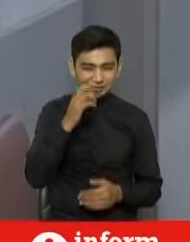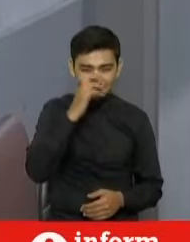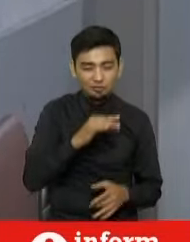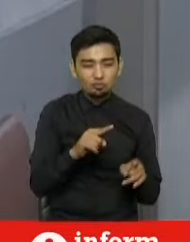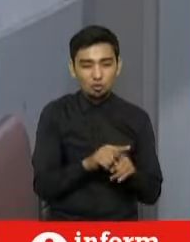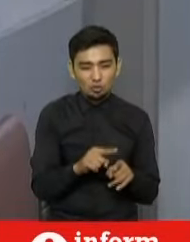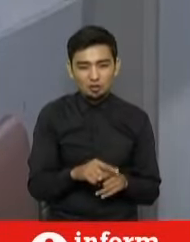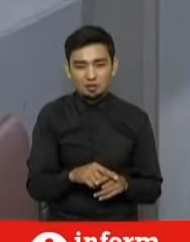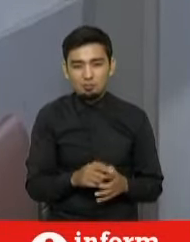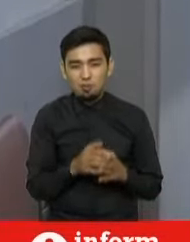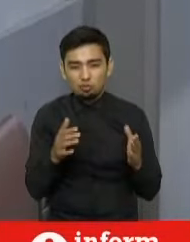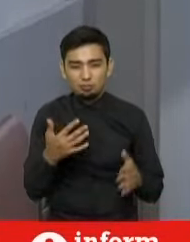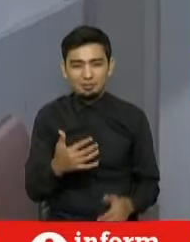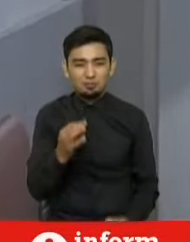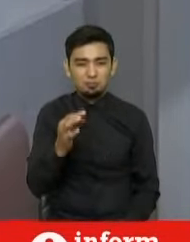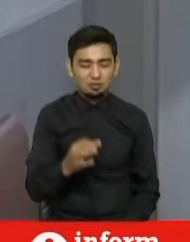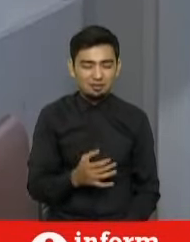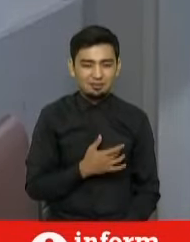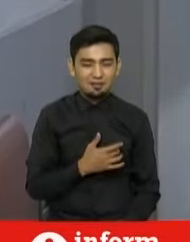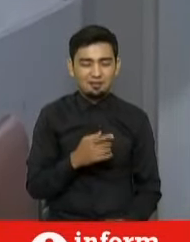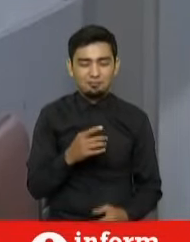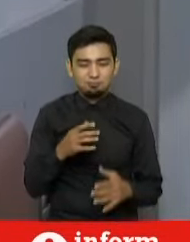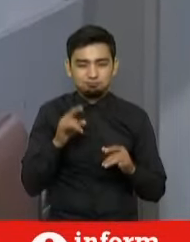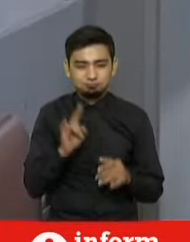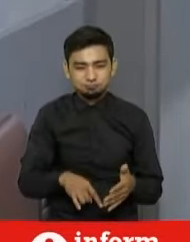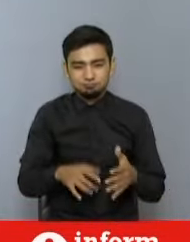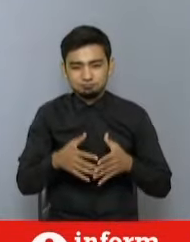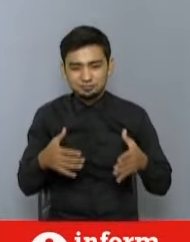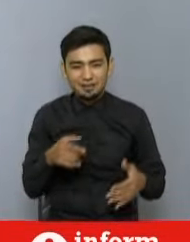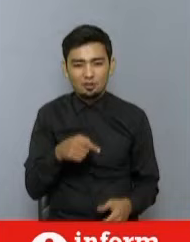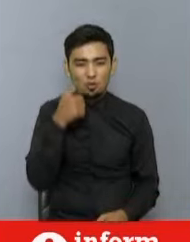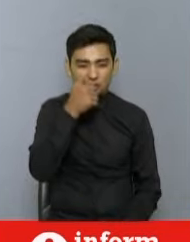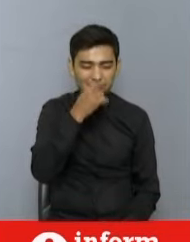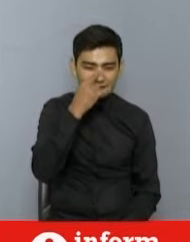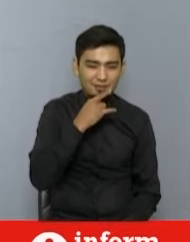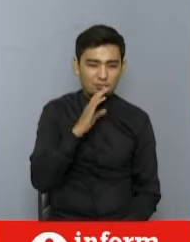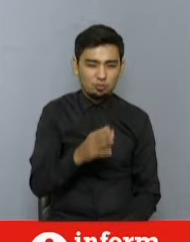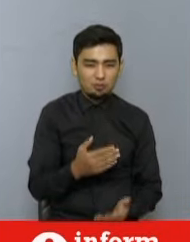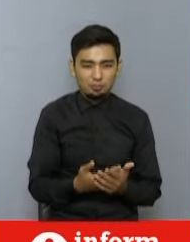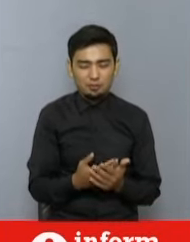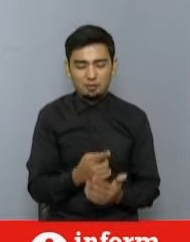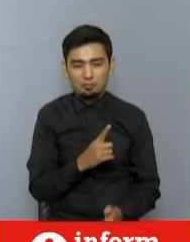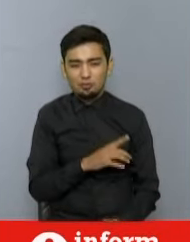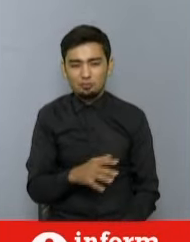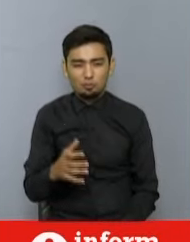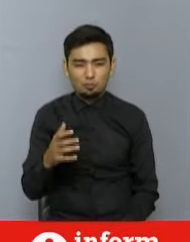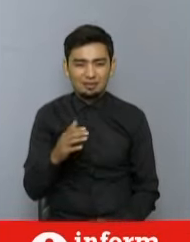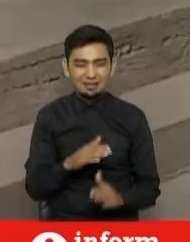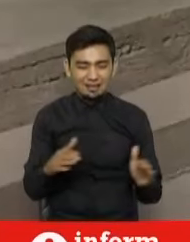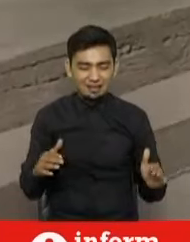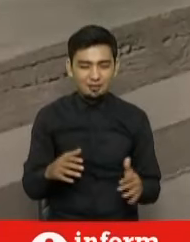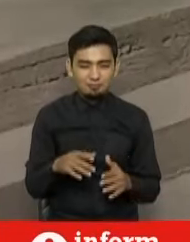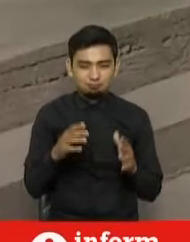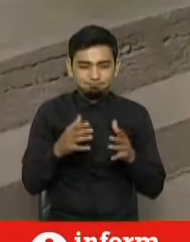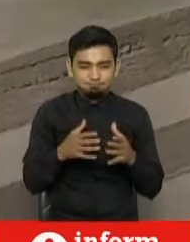будет превышать 50%. В частности, ожидается, что к этому году в Казахстане будет 500 000 детей с ожирением. Ранее